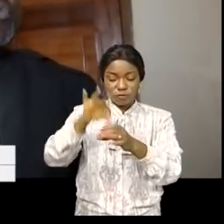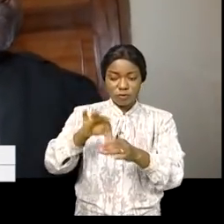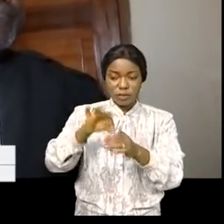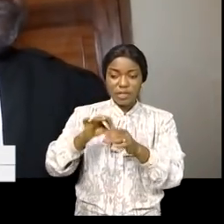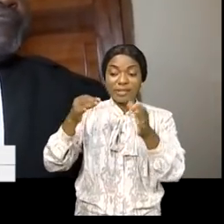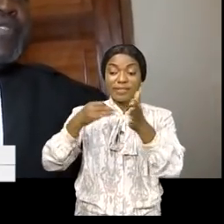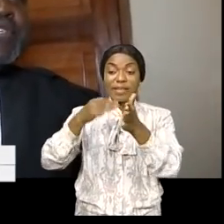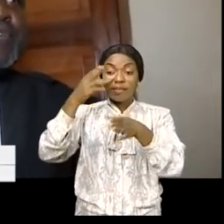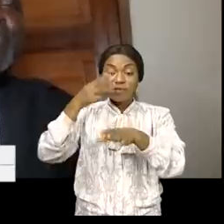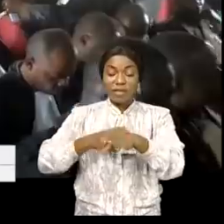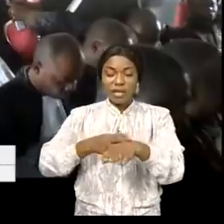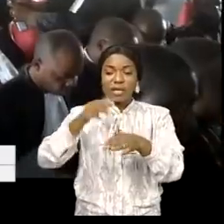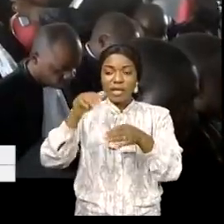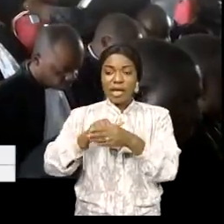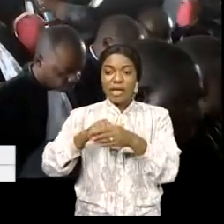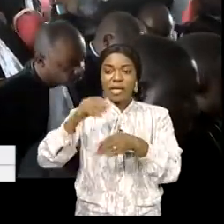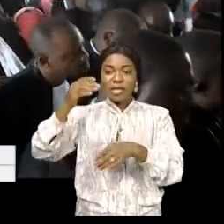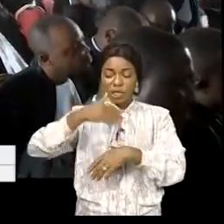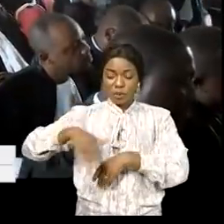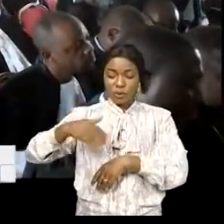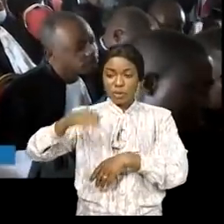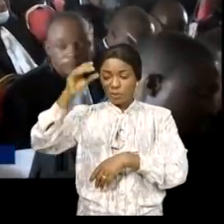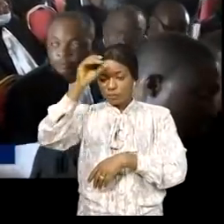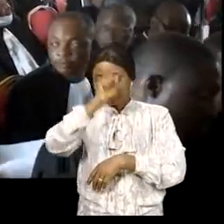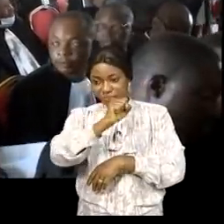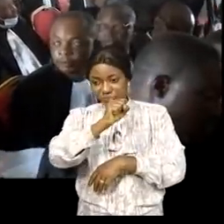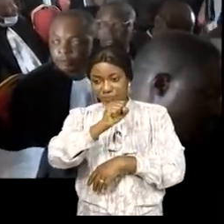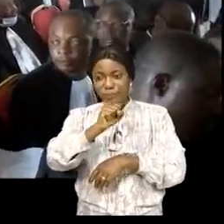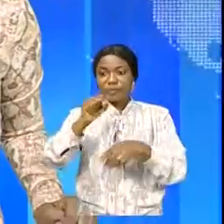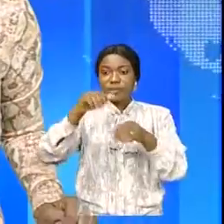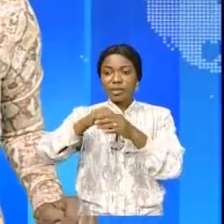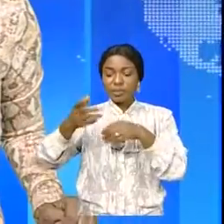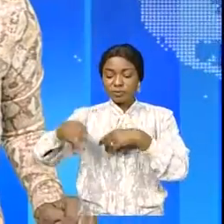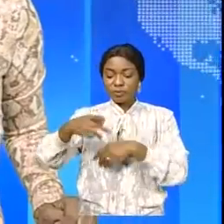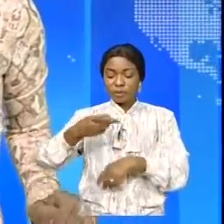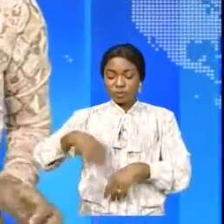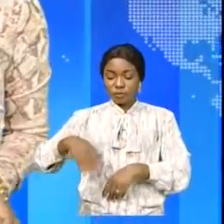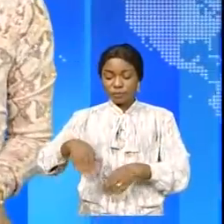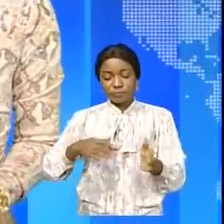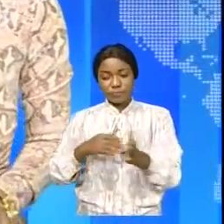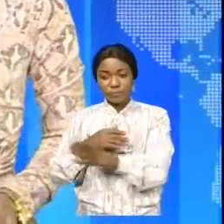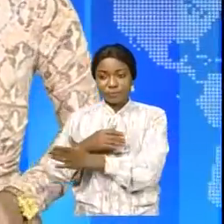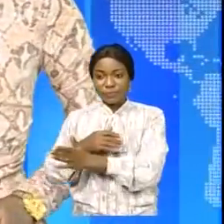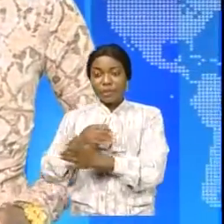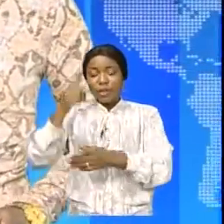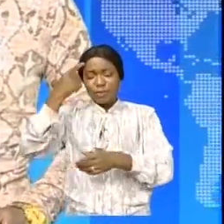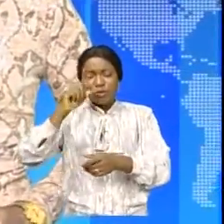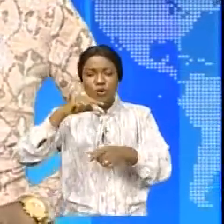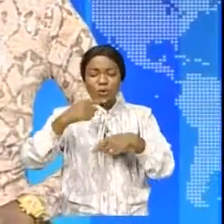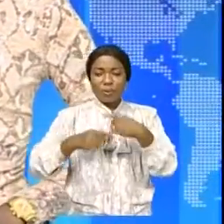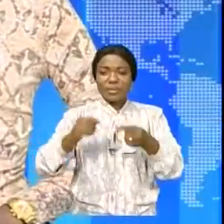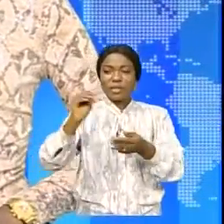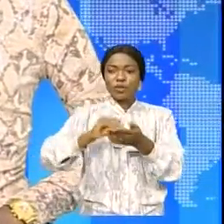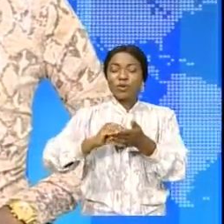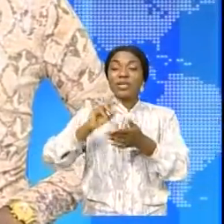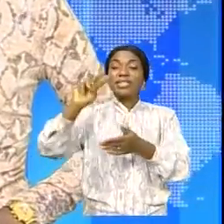9h à Kikwit, Bandunduville et Massimanimba dans la province du Kwilu. Après leader du 2e congrès